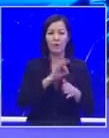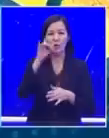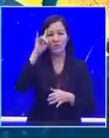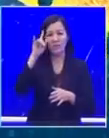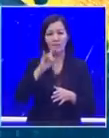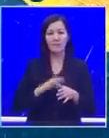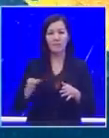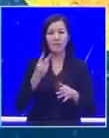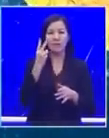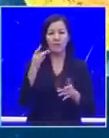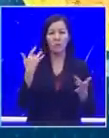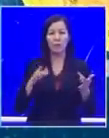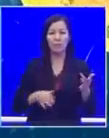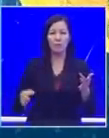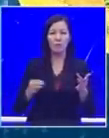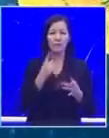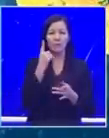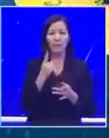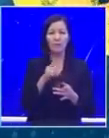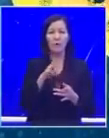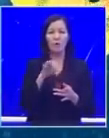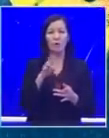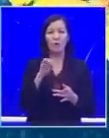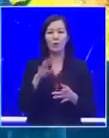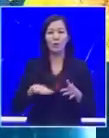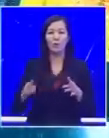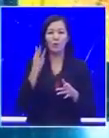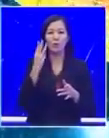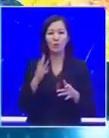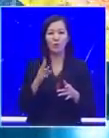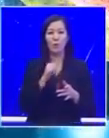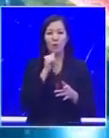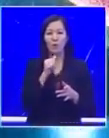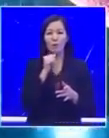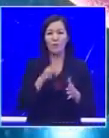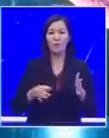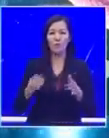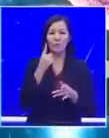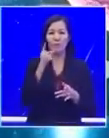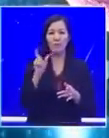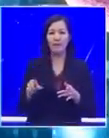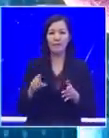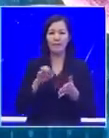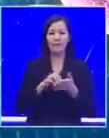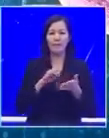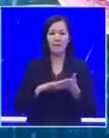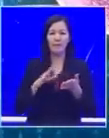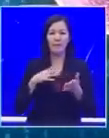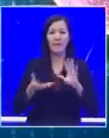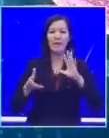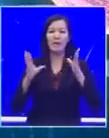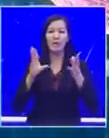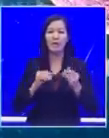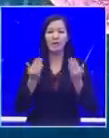Қазақстан облысында, екеуі Жамбыл облысында. Түркістан өңірінде 3, ал Қостанай облысында 1 адам тіркелді.